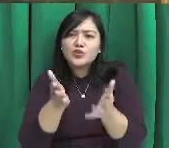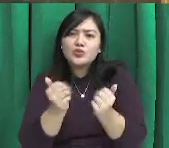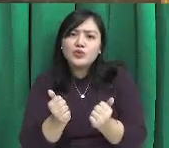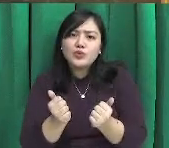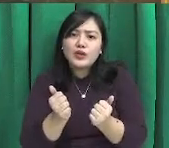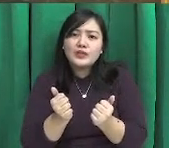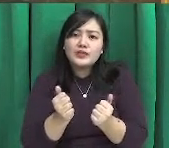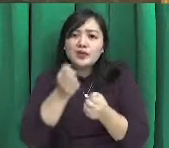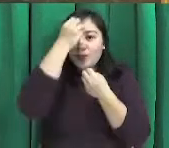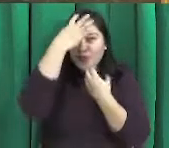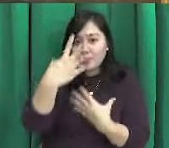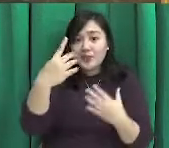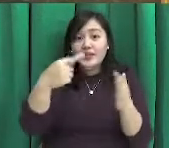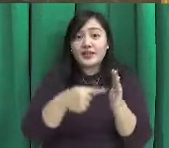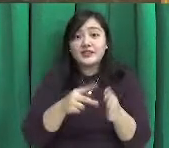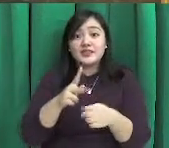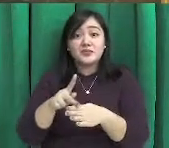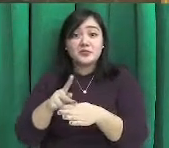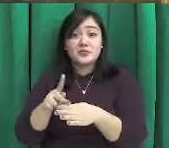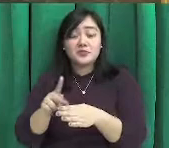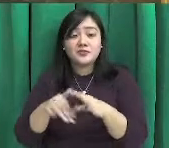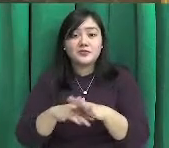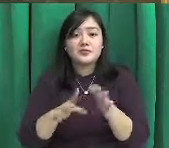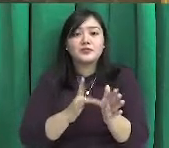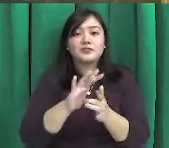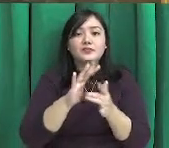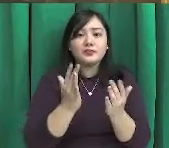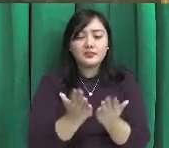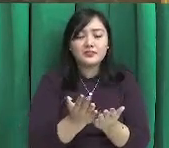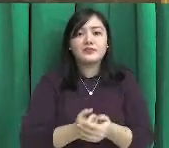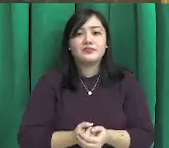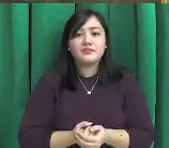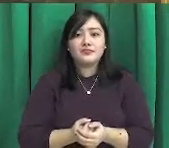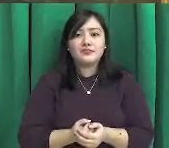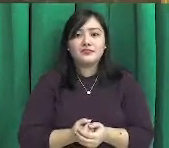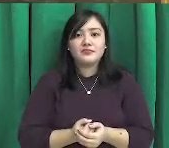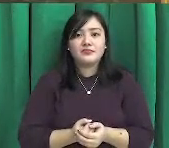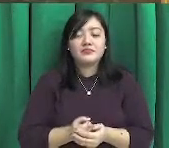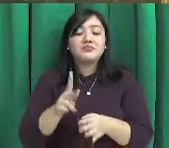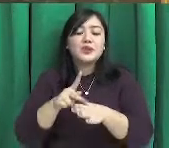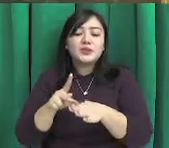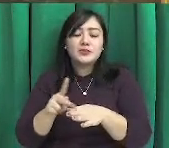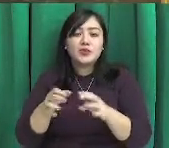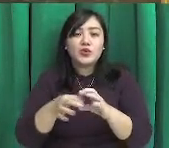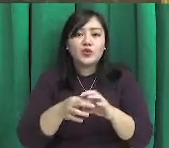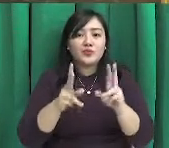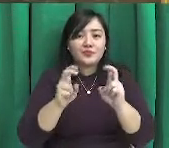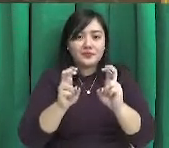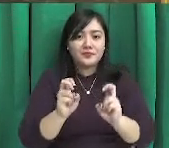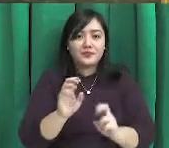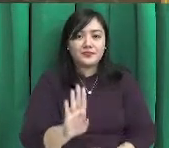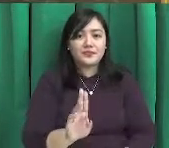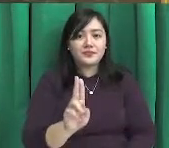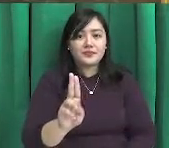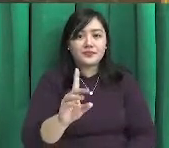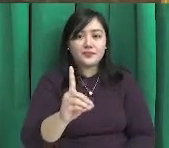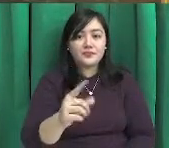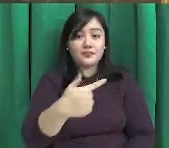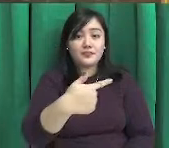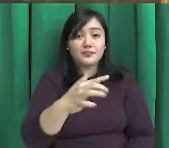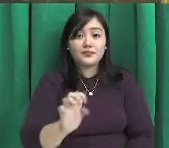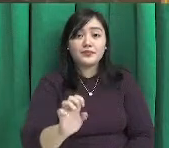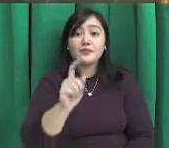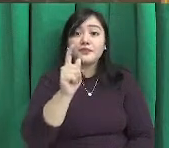na nakikita po natin sa Biblia. Ano yon? Budget. Yeah. Parehas sila may trabaho, pero ayaw